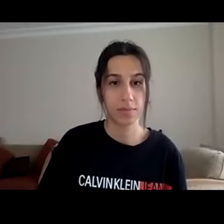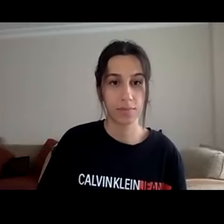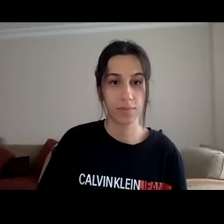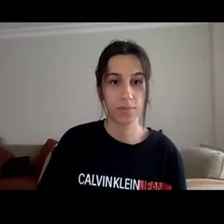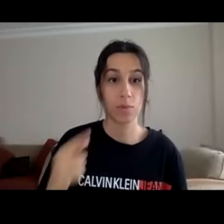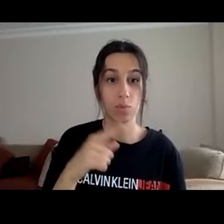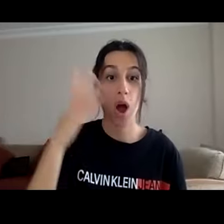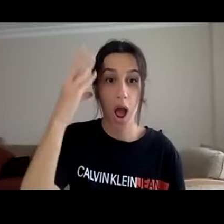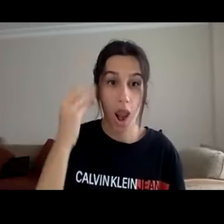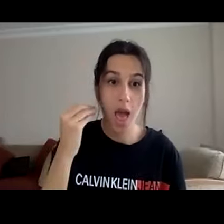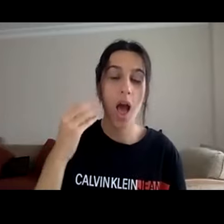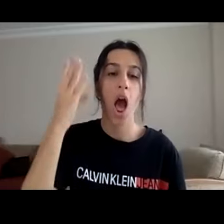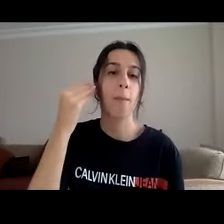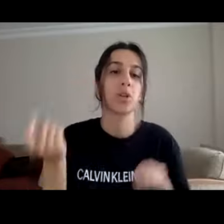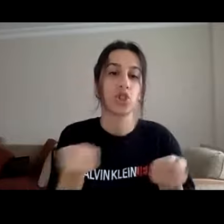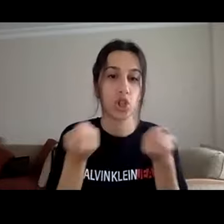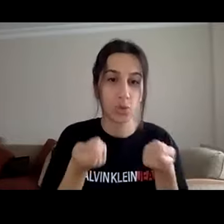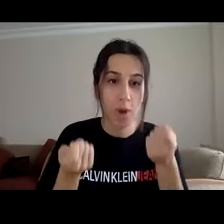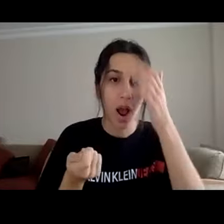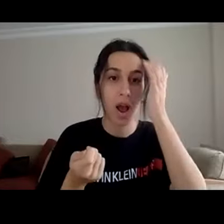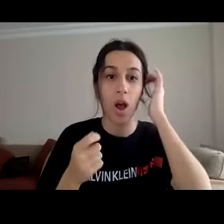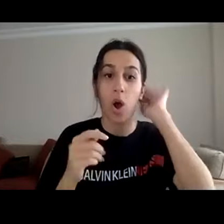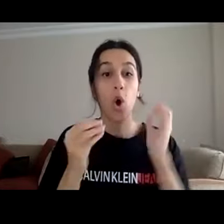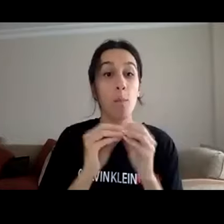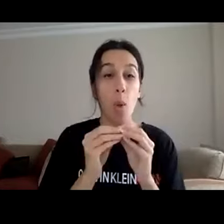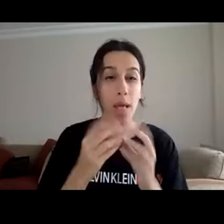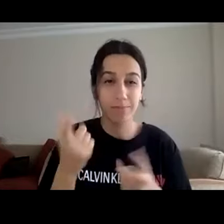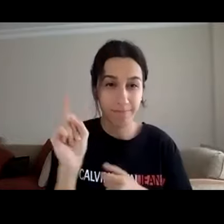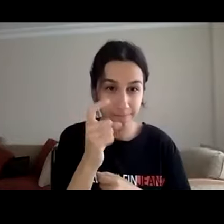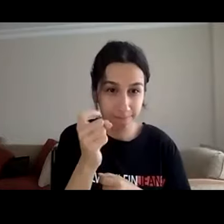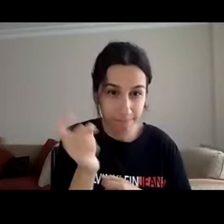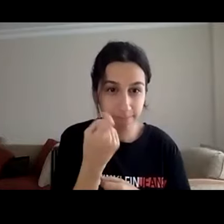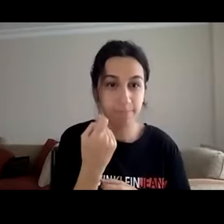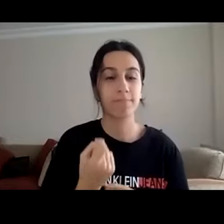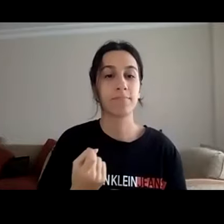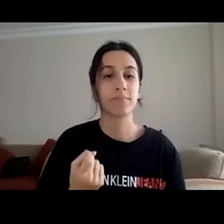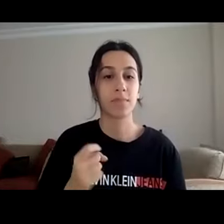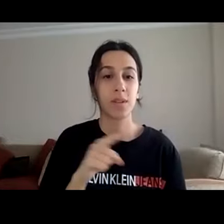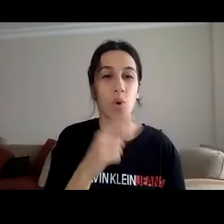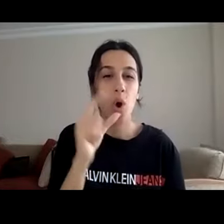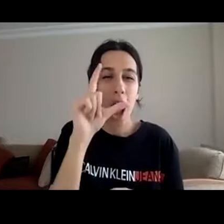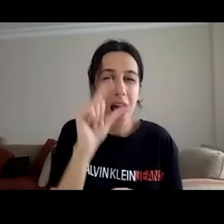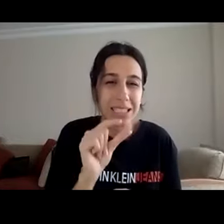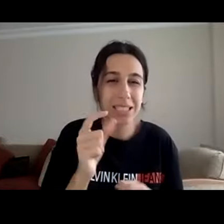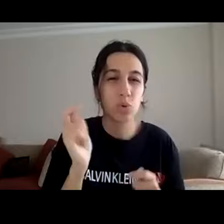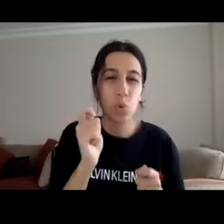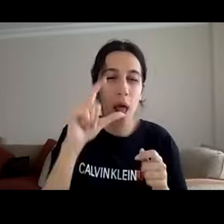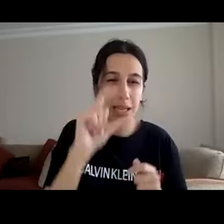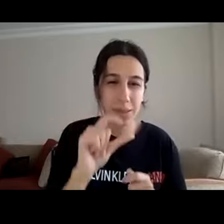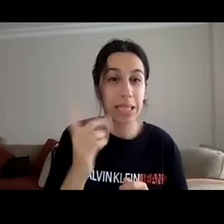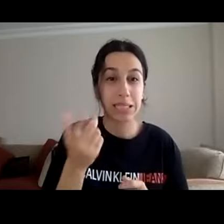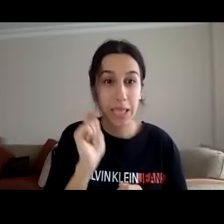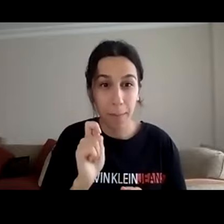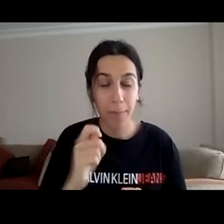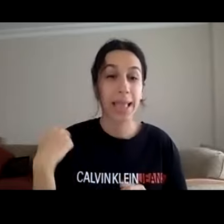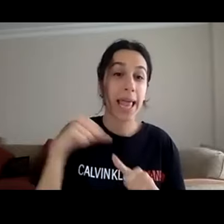Bunu anlamaya çalışan, buradaki problemleri tespit edip o sürtünmeyi minimize etmek için ne yapmak gerek? O teknolojiyi biz nasıl yeniden ele